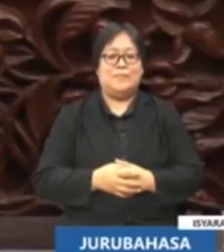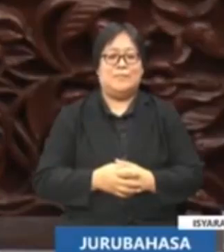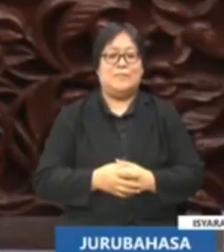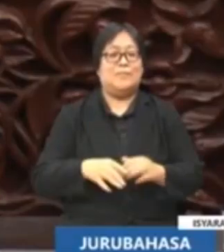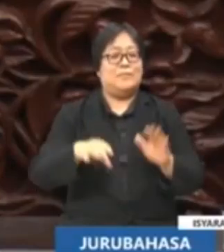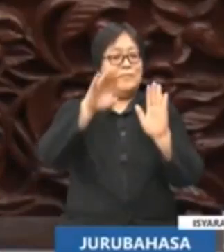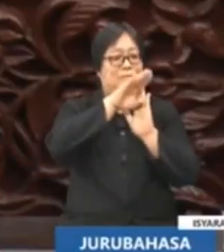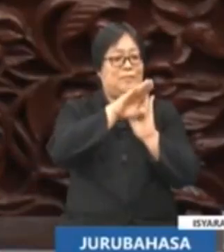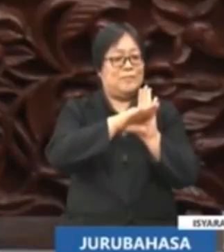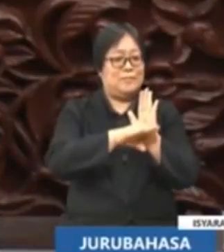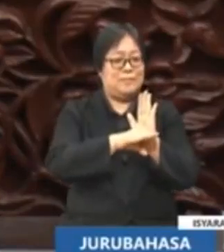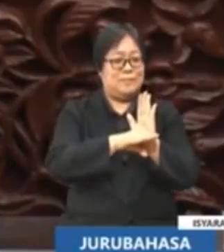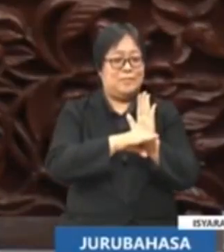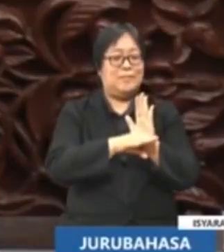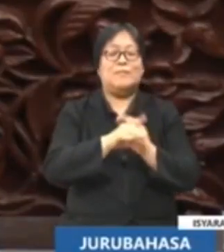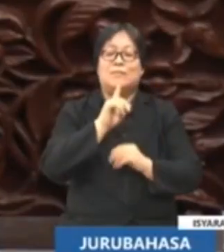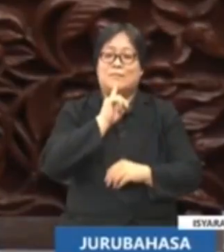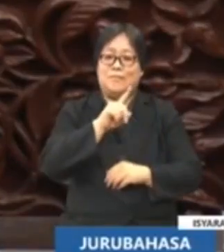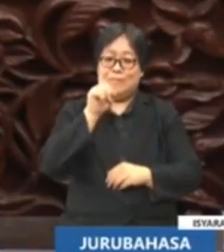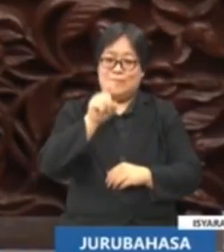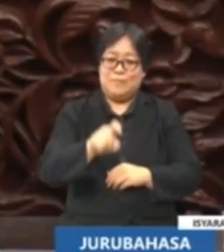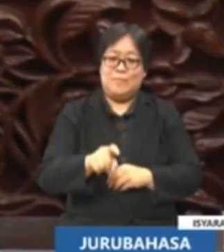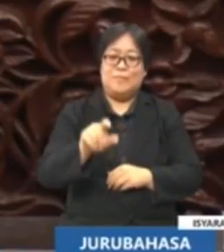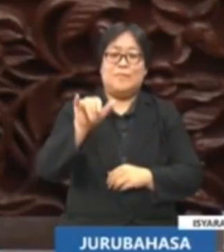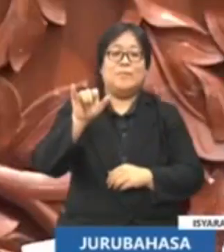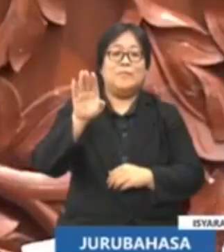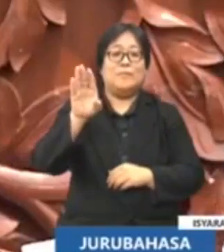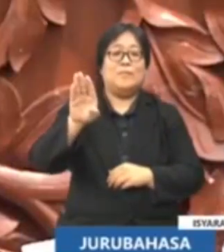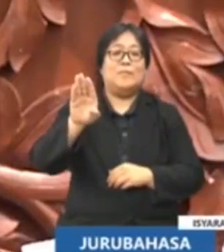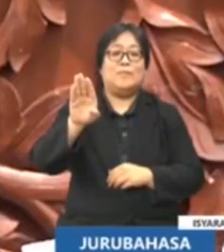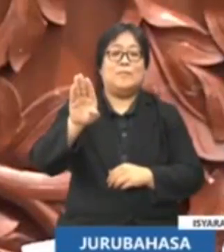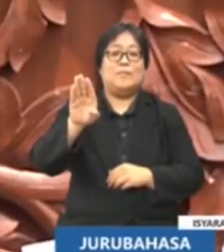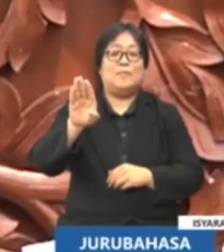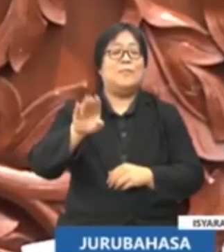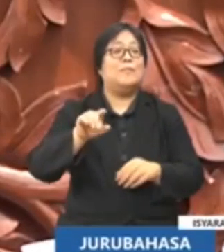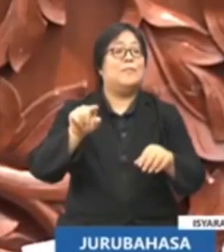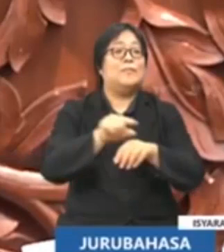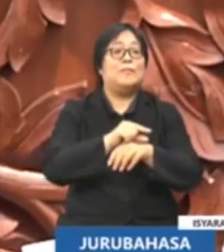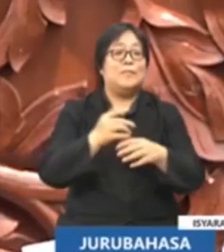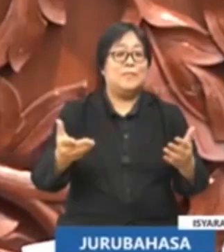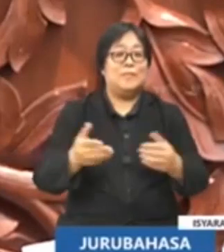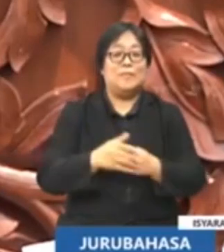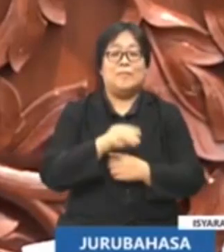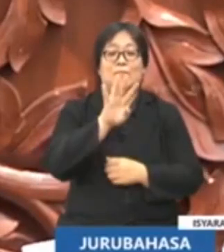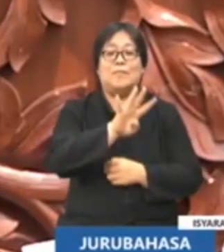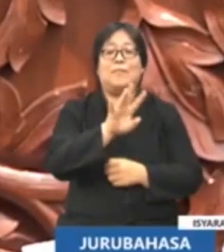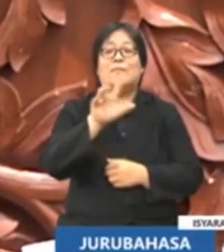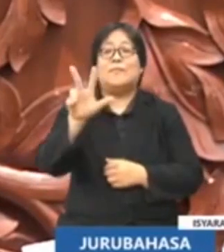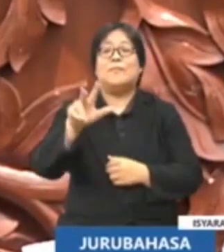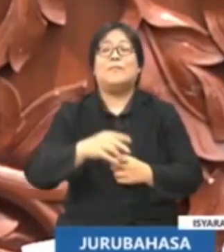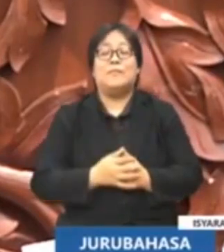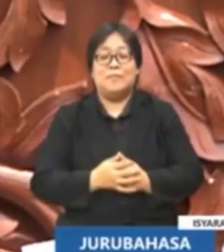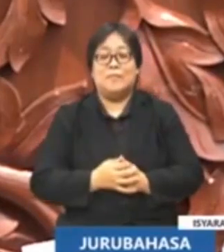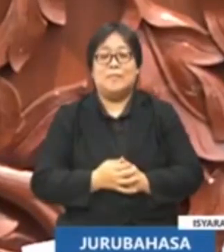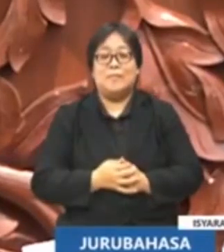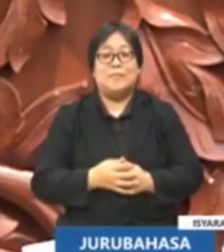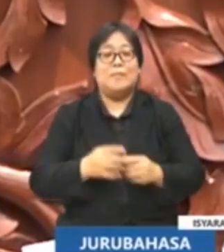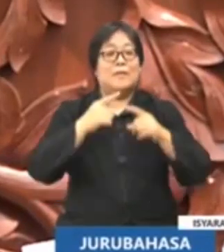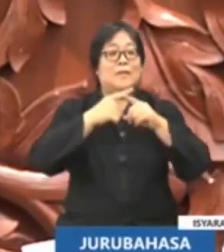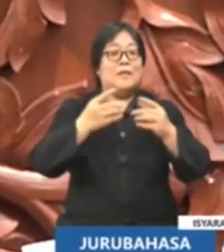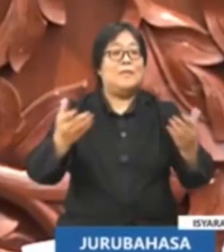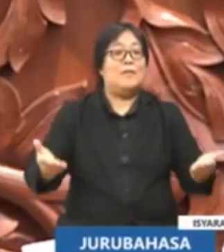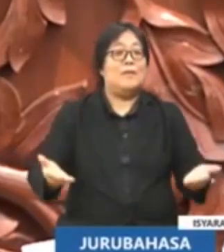aturan yang patut yang pomade buahaha gunakan l43 yaitu untuk